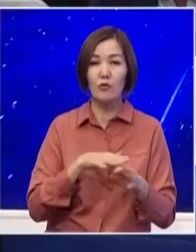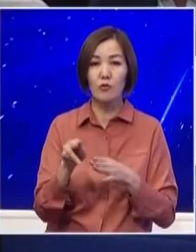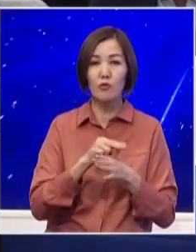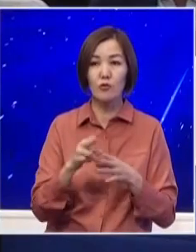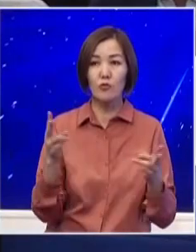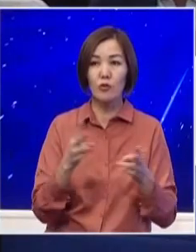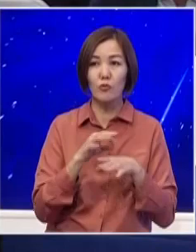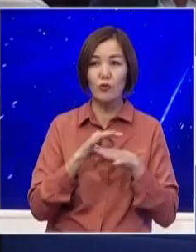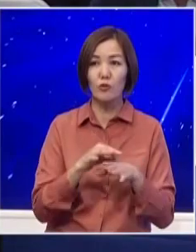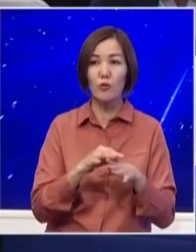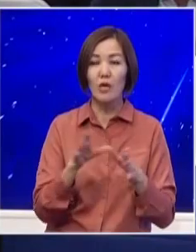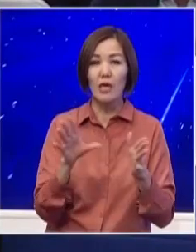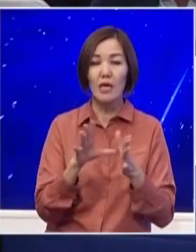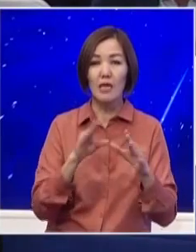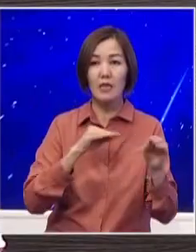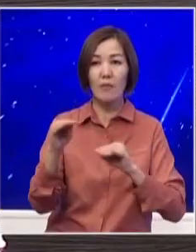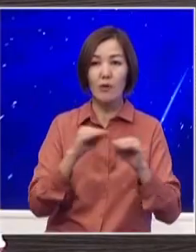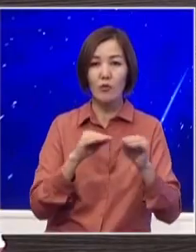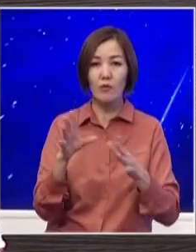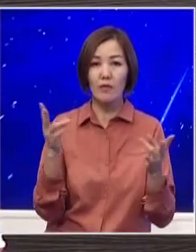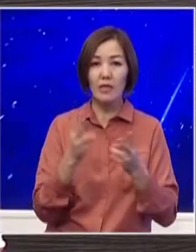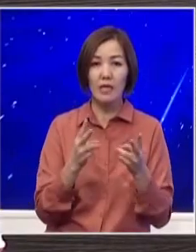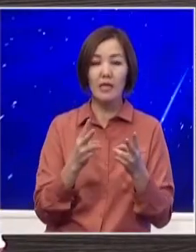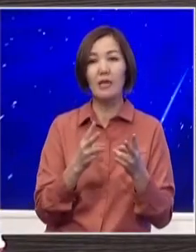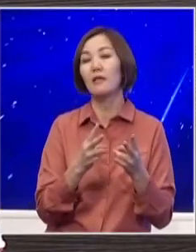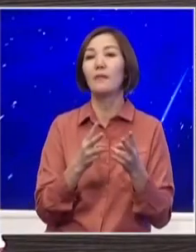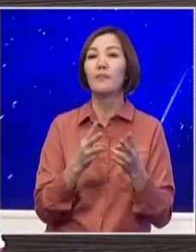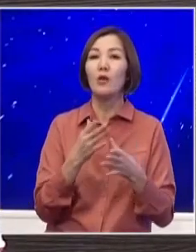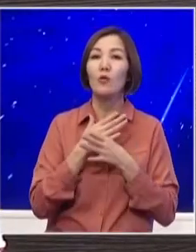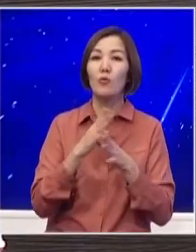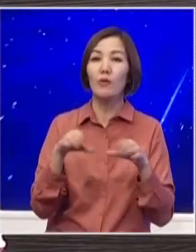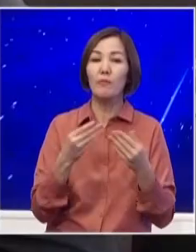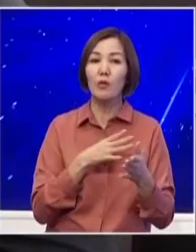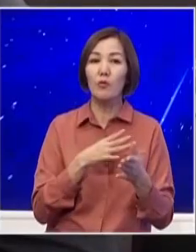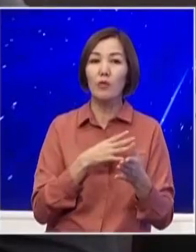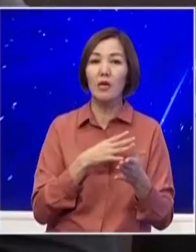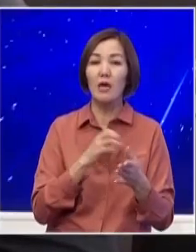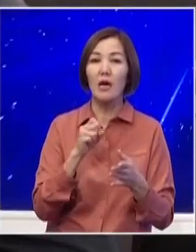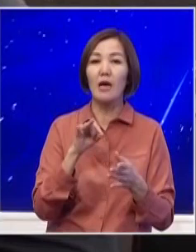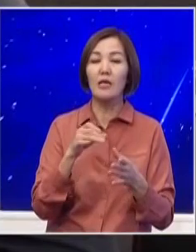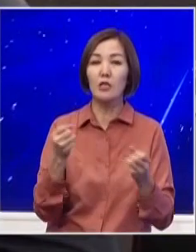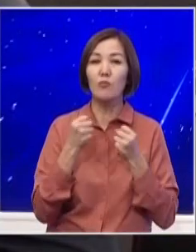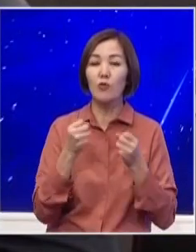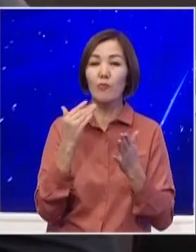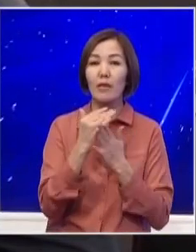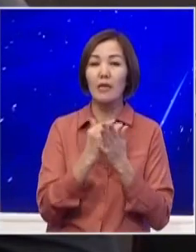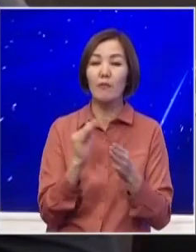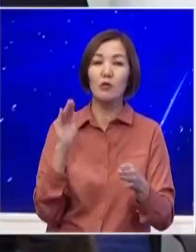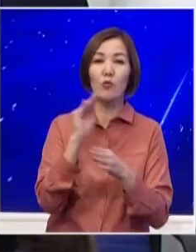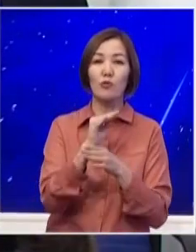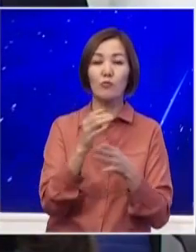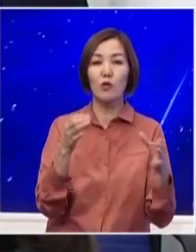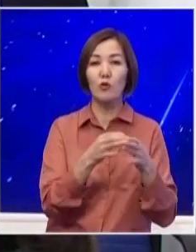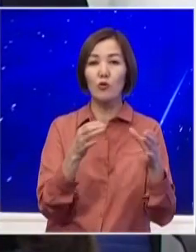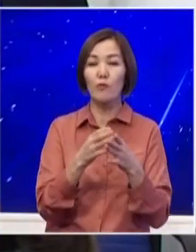өткізу, электрмен жабдықтау проблемаларын жоюға көмек көрсетуді сұрап келгендер. Бірқатары арт спорт бағдарламасы аясында қосымша